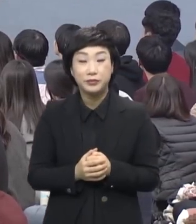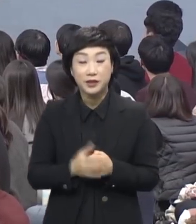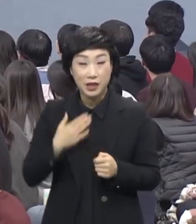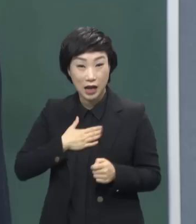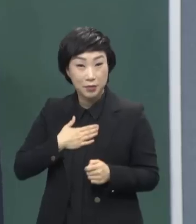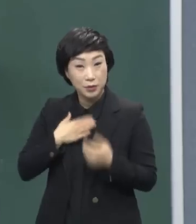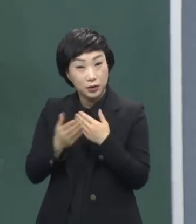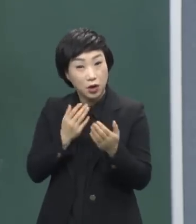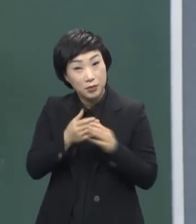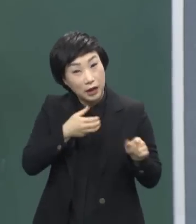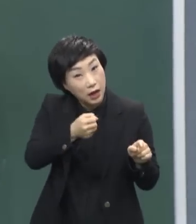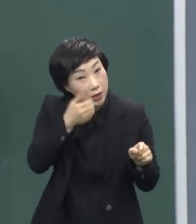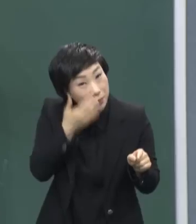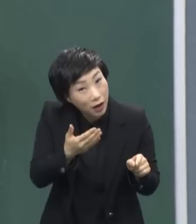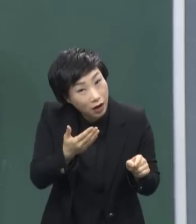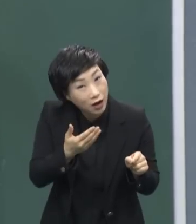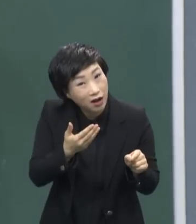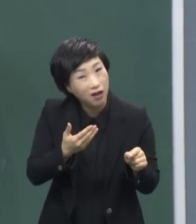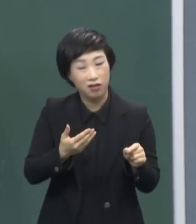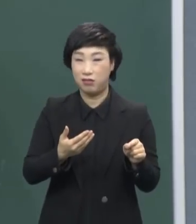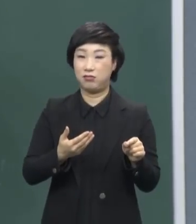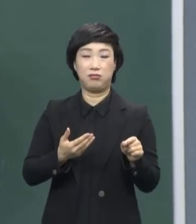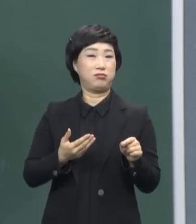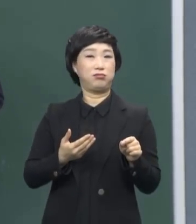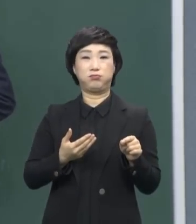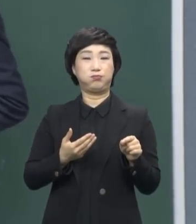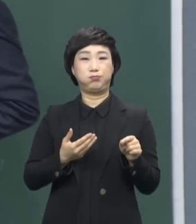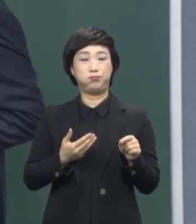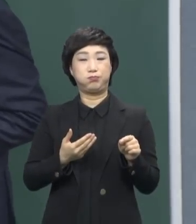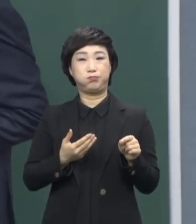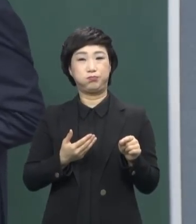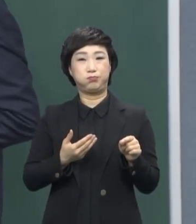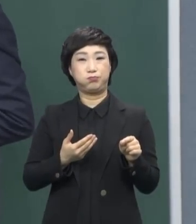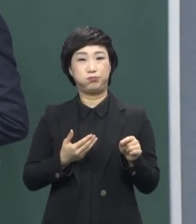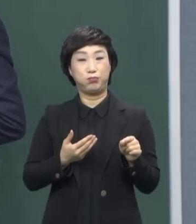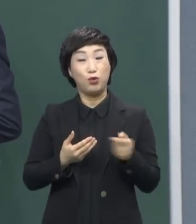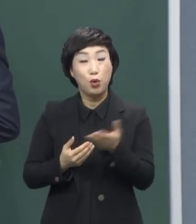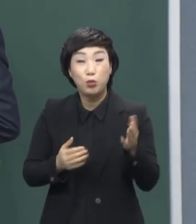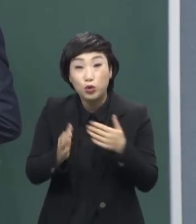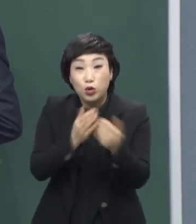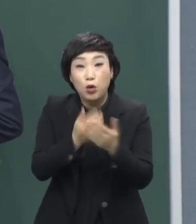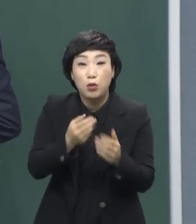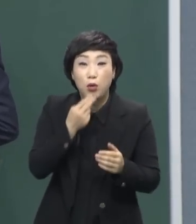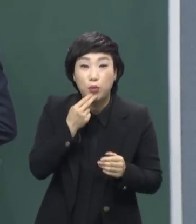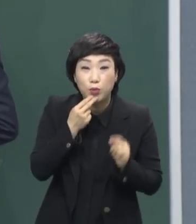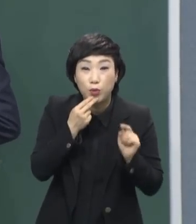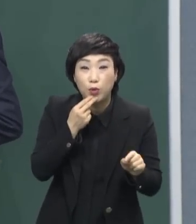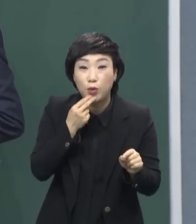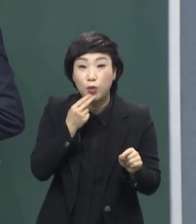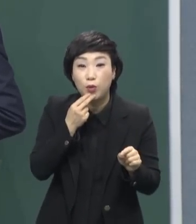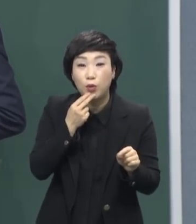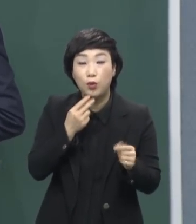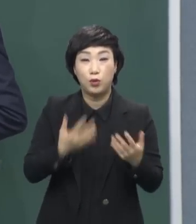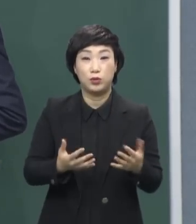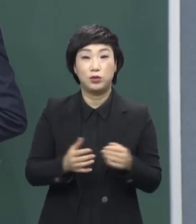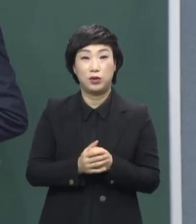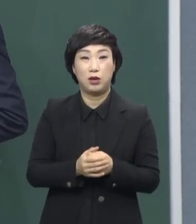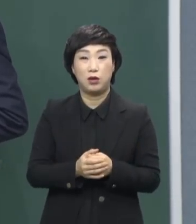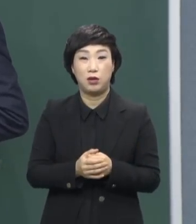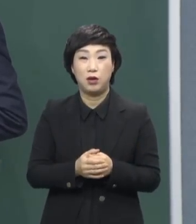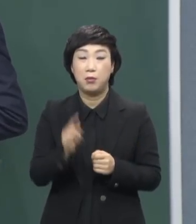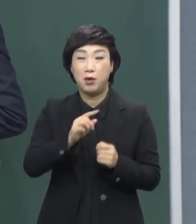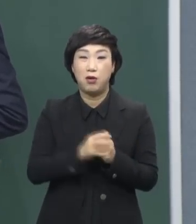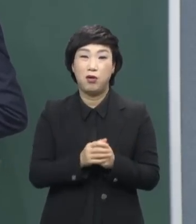정적인 경험이 있겠느냐? 경험이 있겠느냐? 경험이 없는 사람은 이건 떠드는